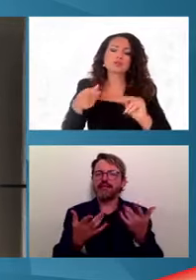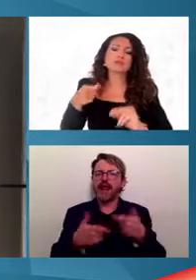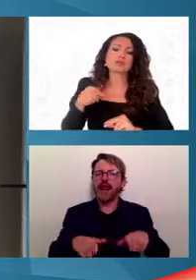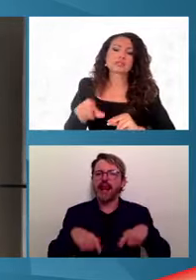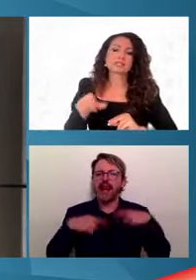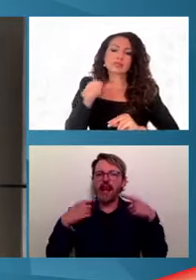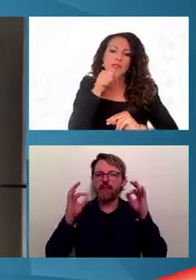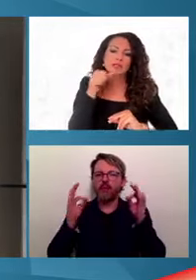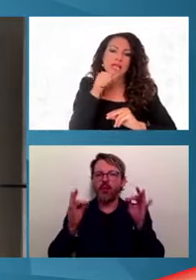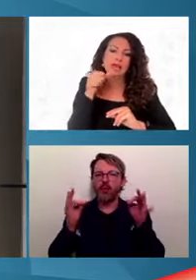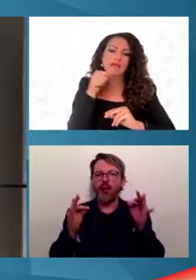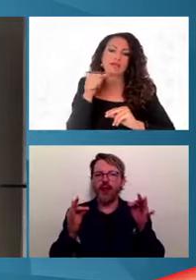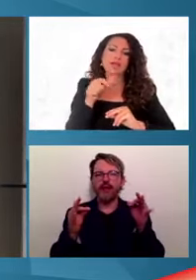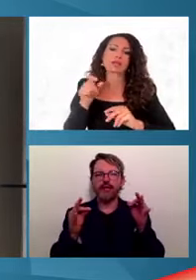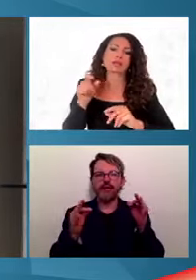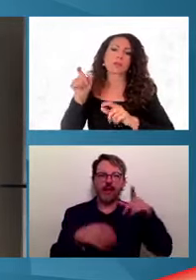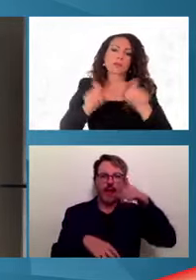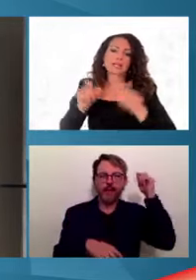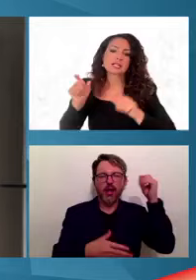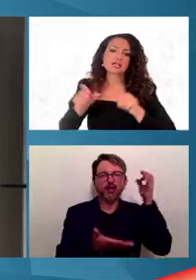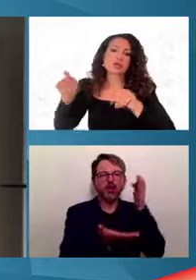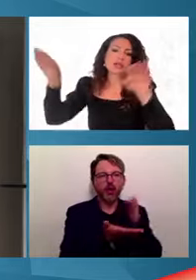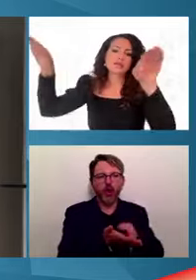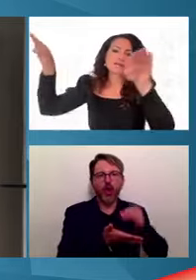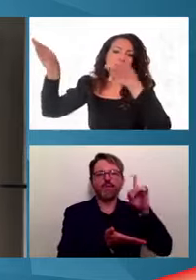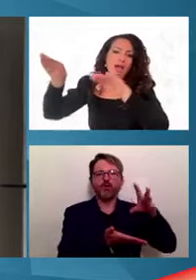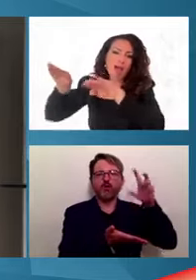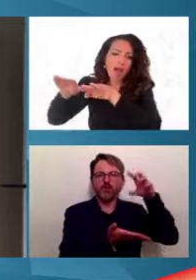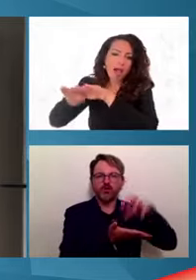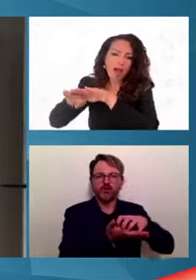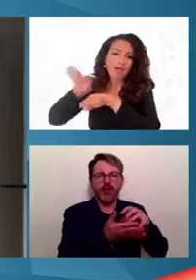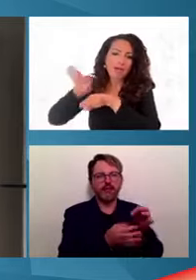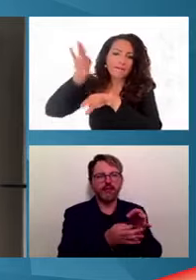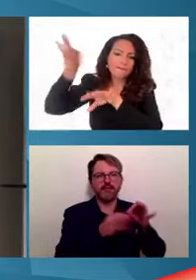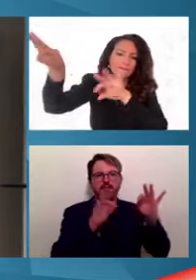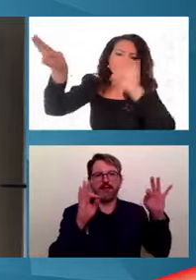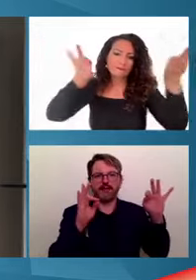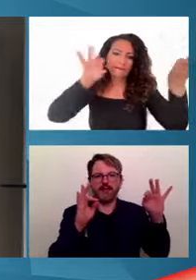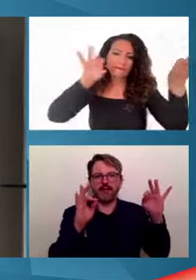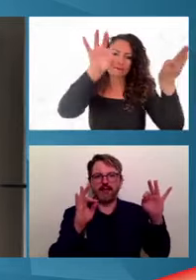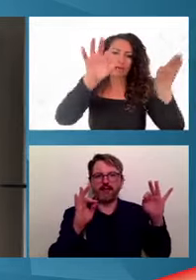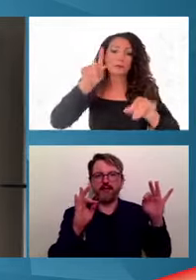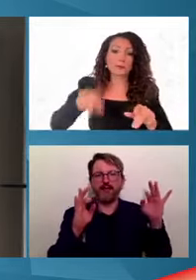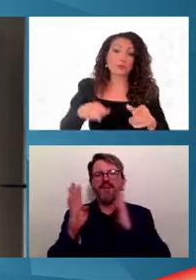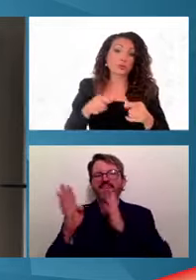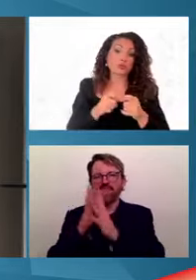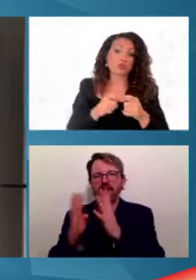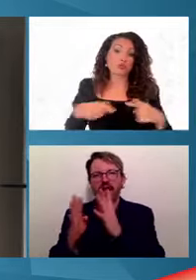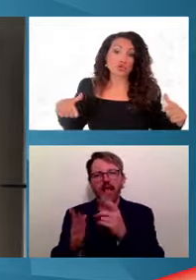Städten. Der Verkehr ist natürlich stark zu spüren in einigen